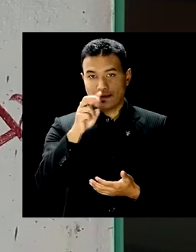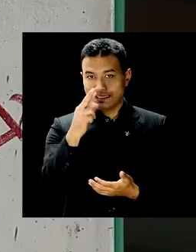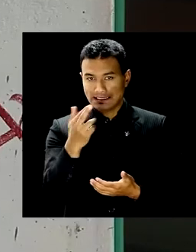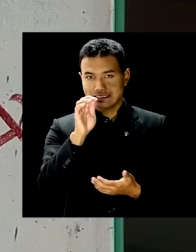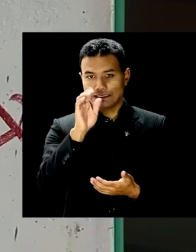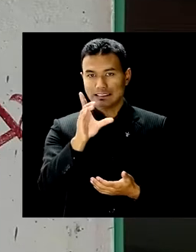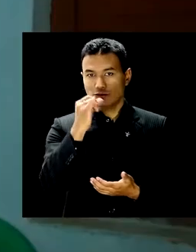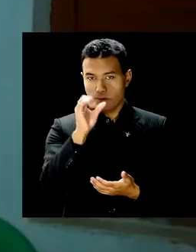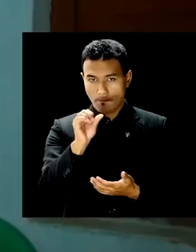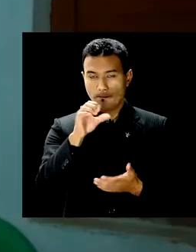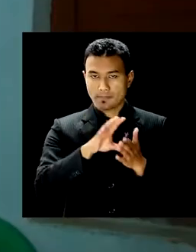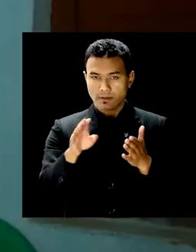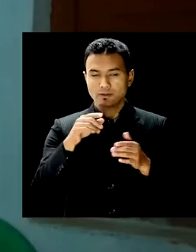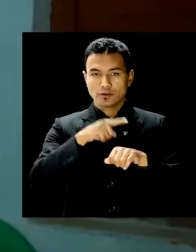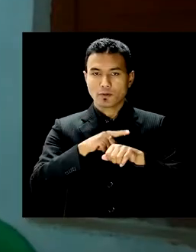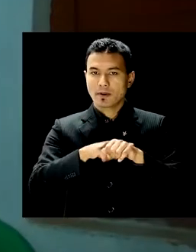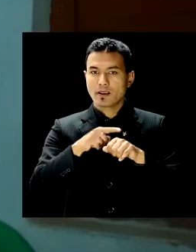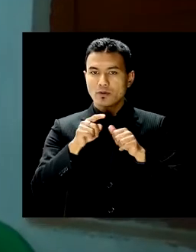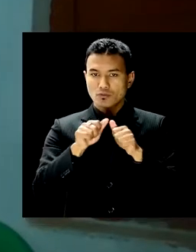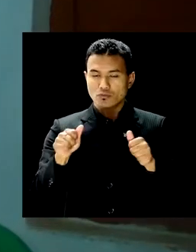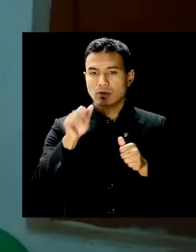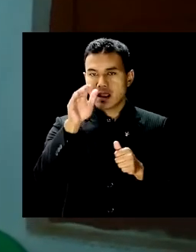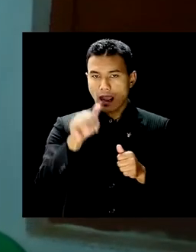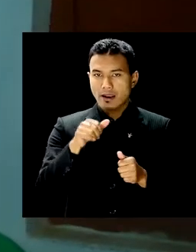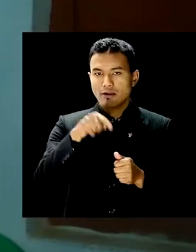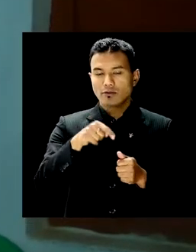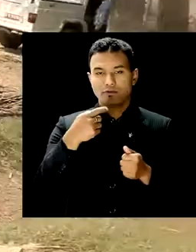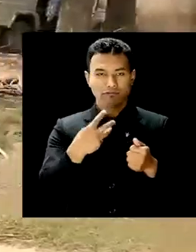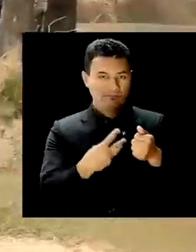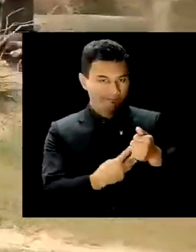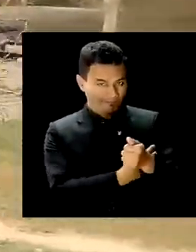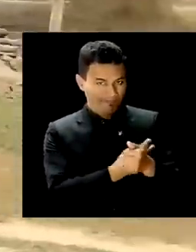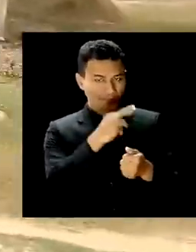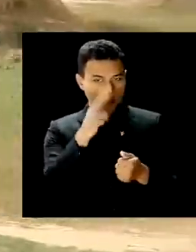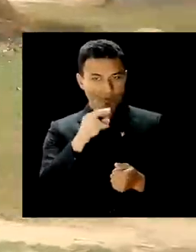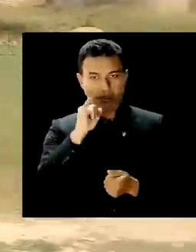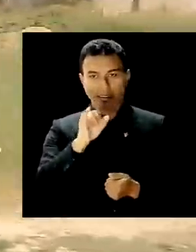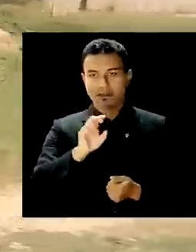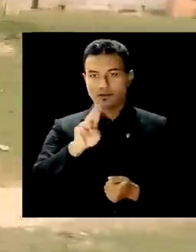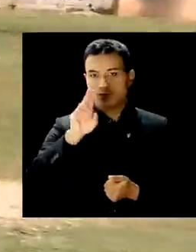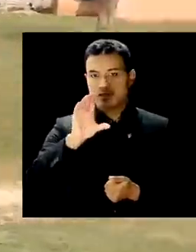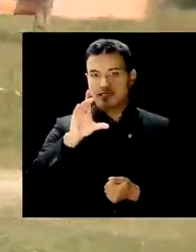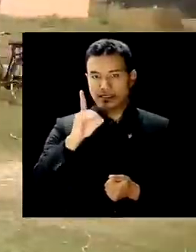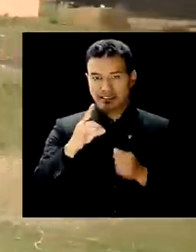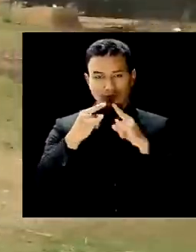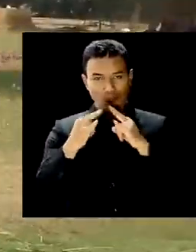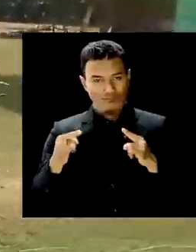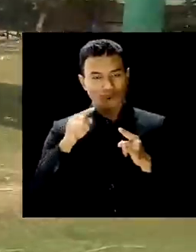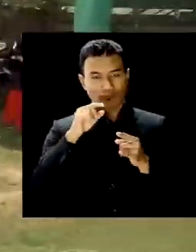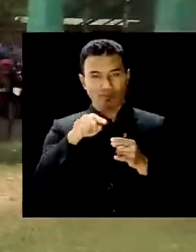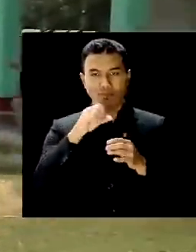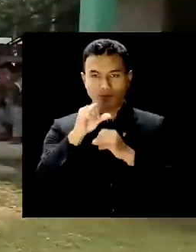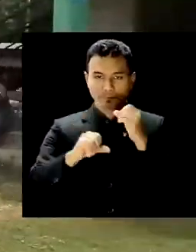अब समय समयमा आएर यो इम्प्लान्टको र आइसिडीको जुन घुम्ती शिविर दिइराख्नुभएको छ त्यसको